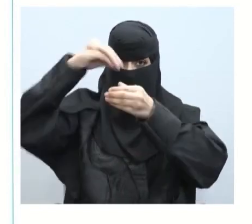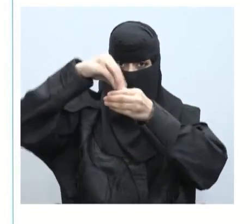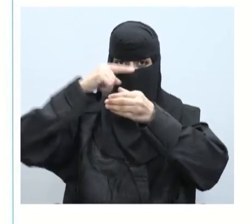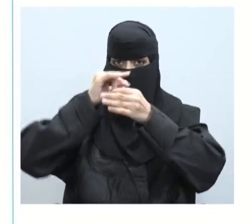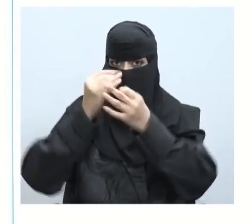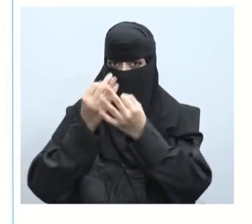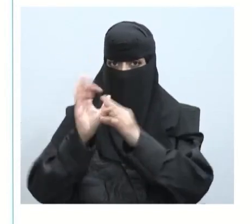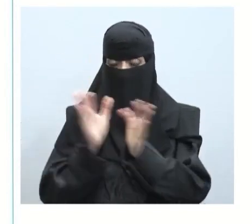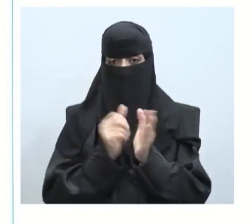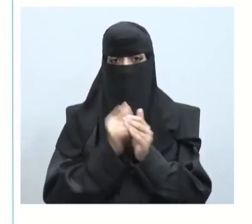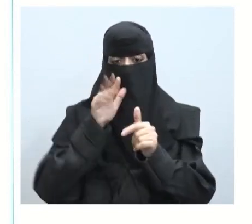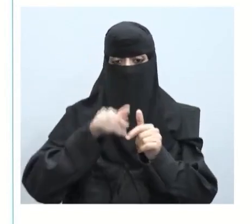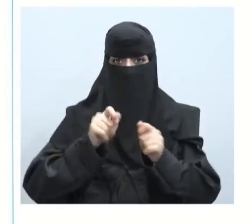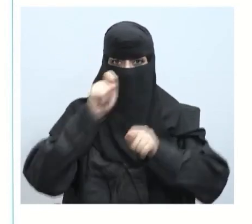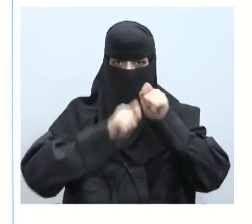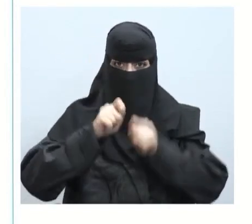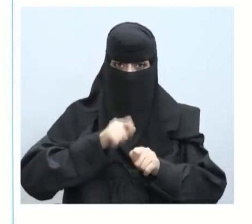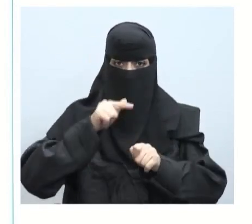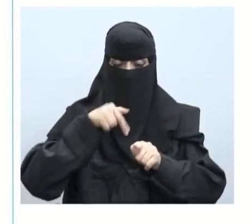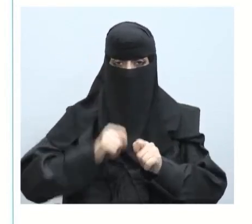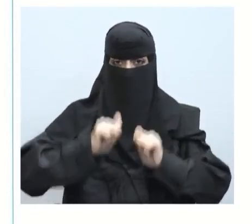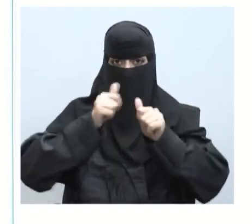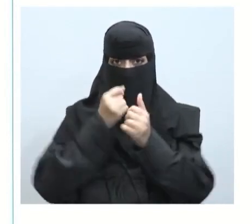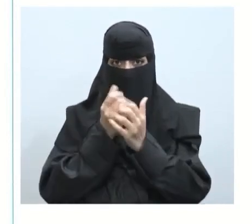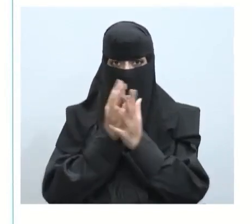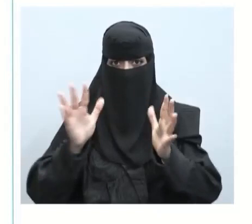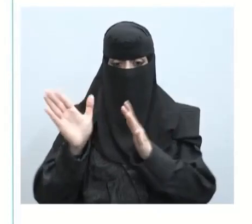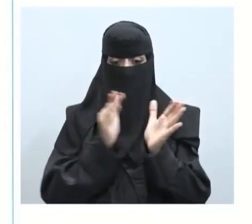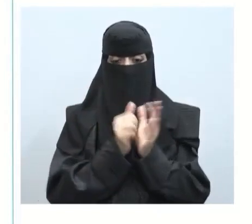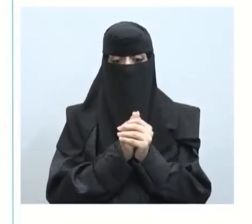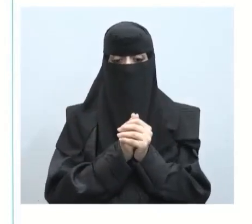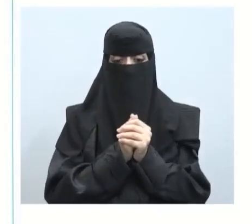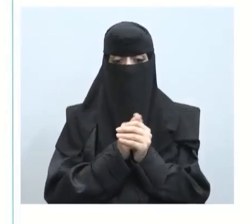النفايات لتحسين العملية برمتها بشكل أكثر.